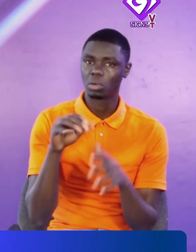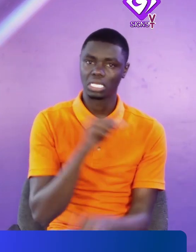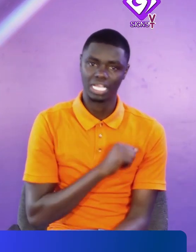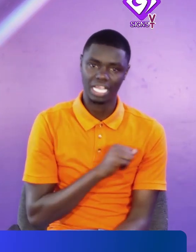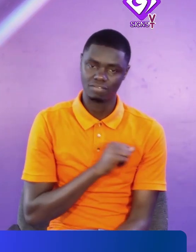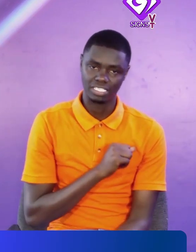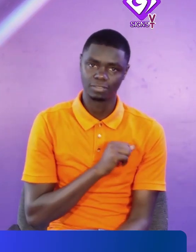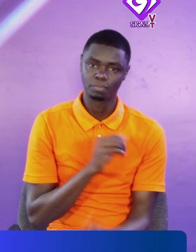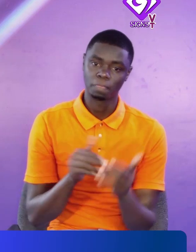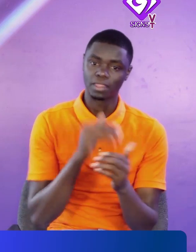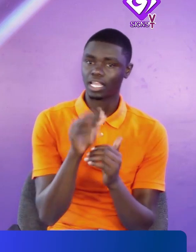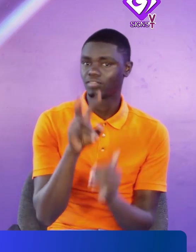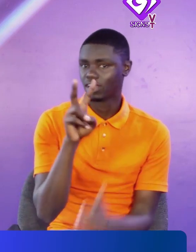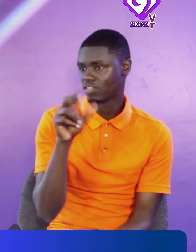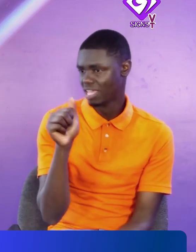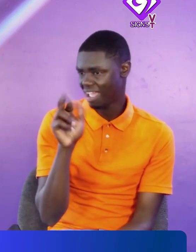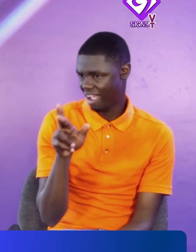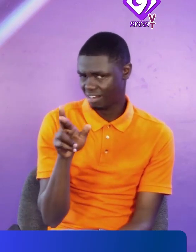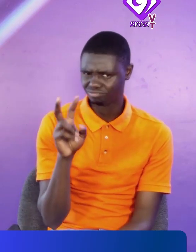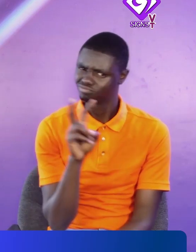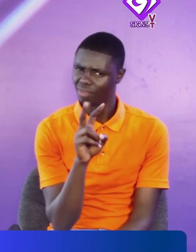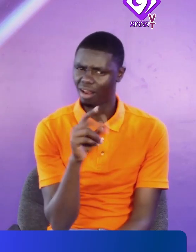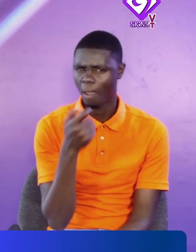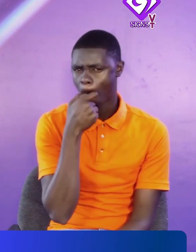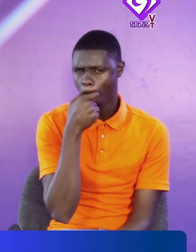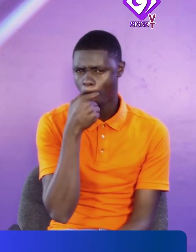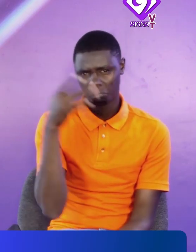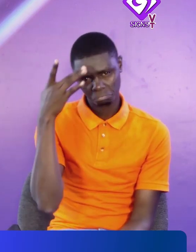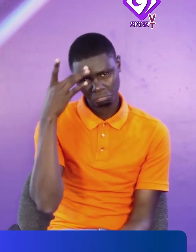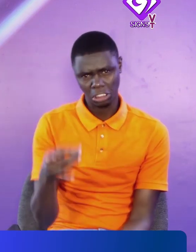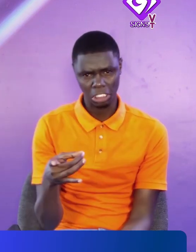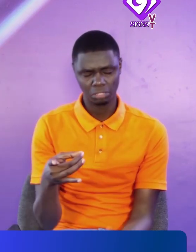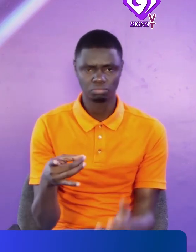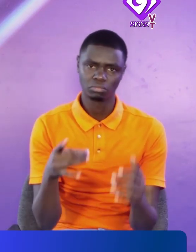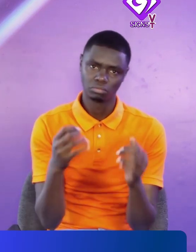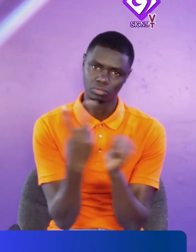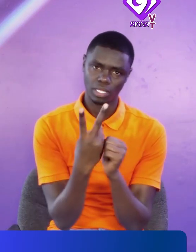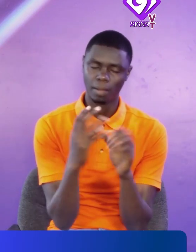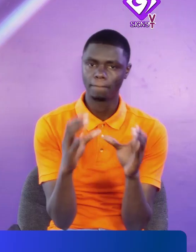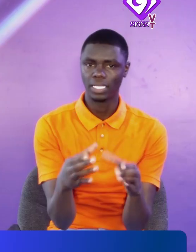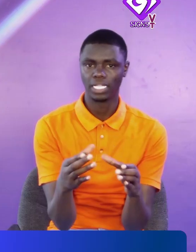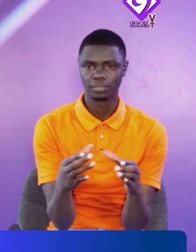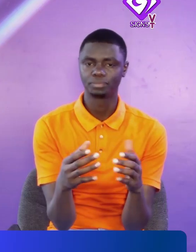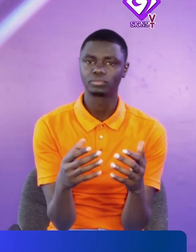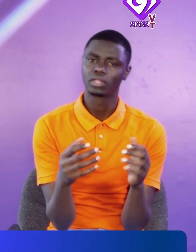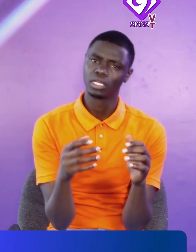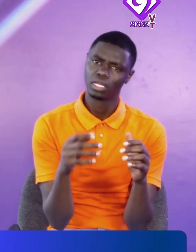VR kuangalia, yes, referee akaamua ni pena. Dyer akapiga ile pena na akafunga. But above